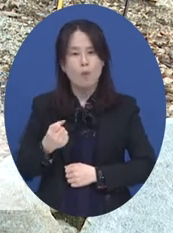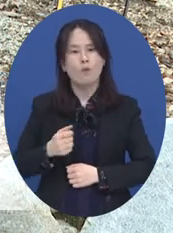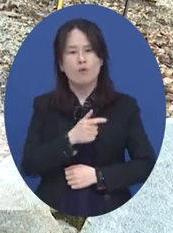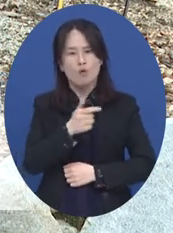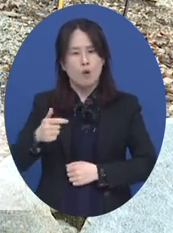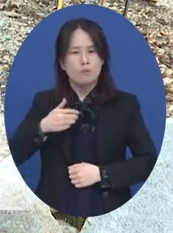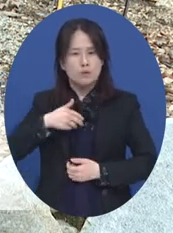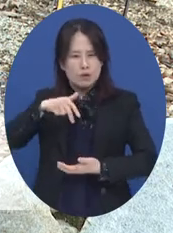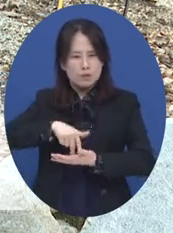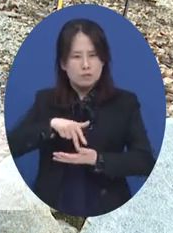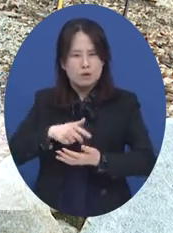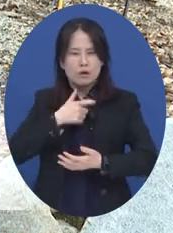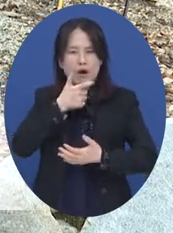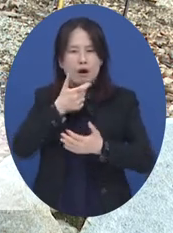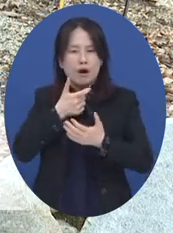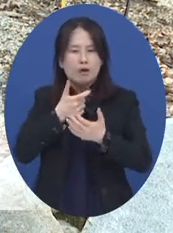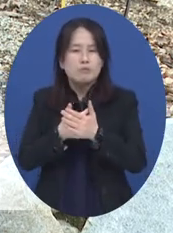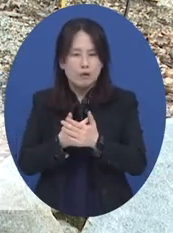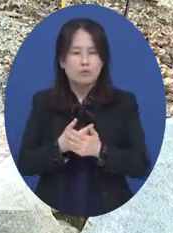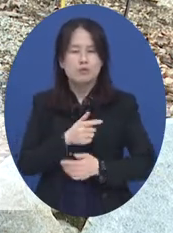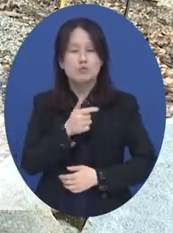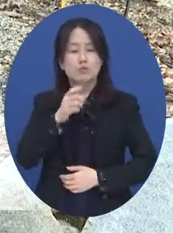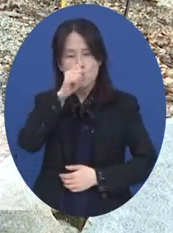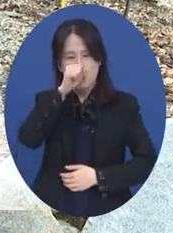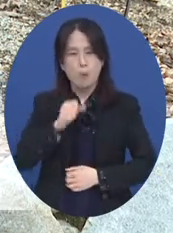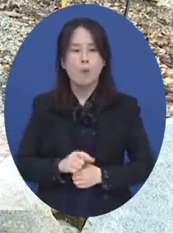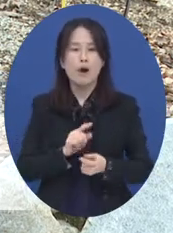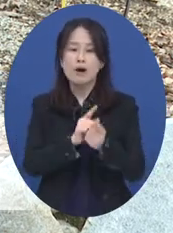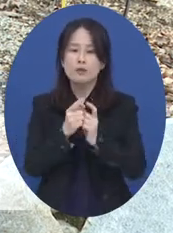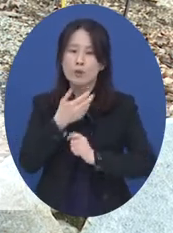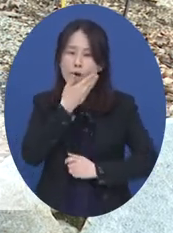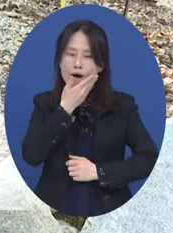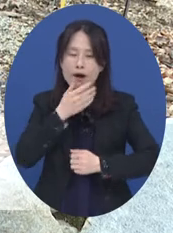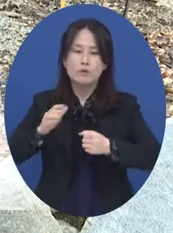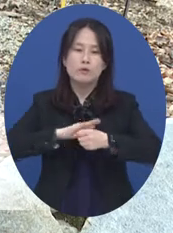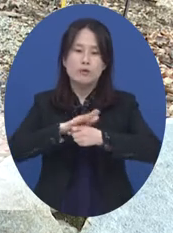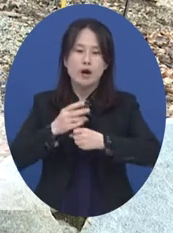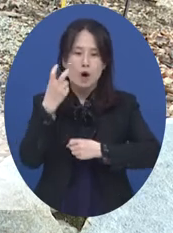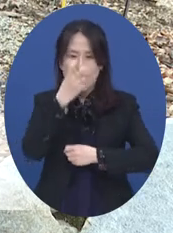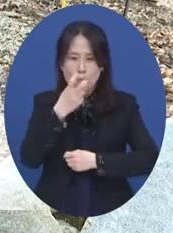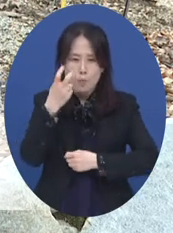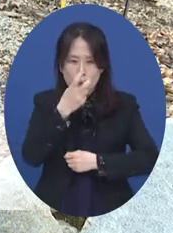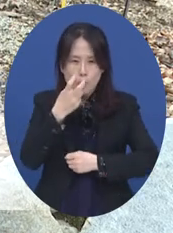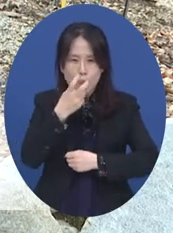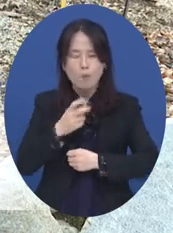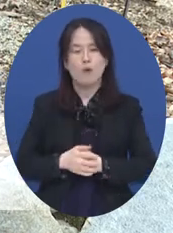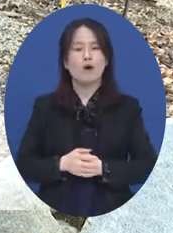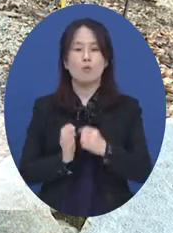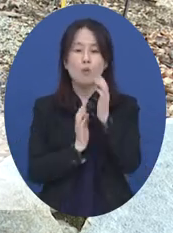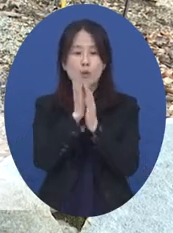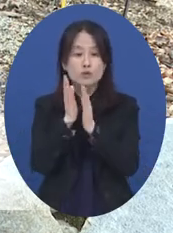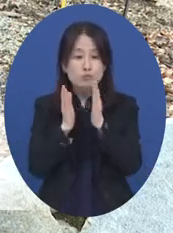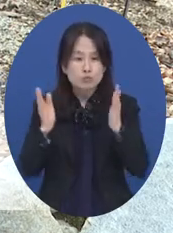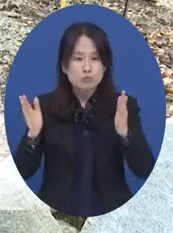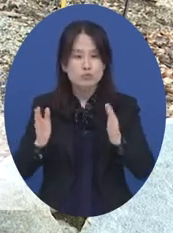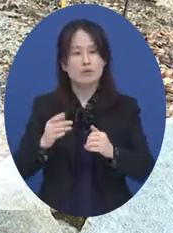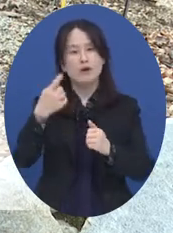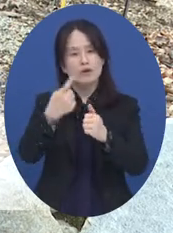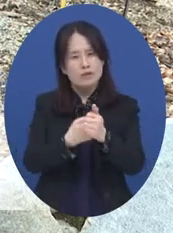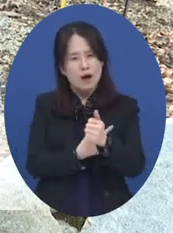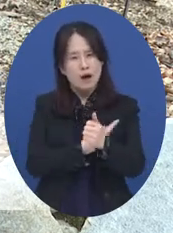진짜 강기 무량 하고 너무 좋지요 서로 다가 아끼고 사랑하고 보존하고 하나의 식물이 에도 자연스럽게